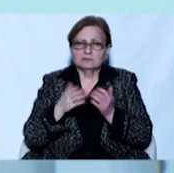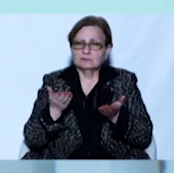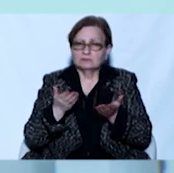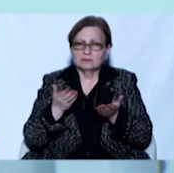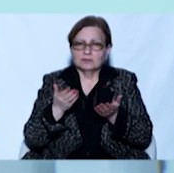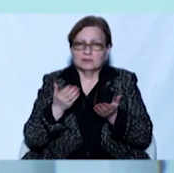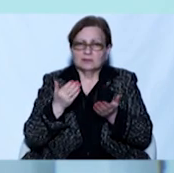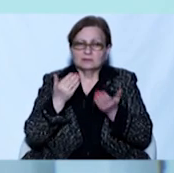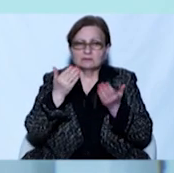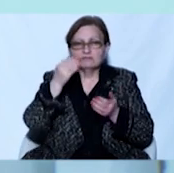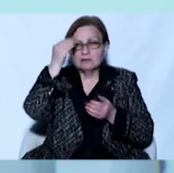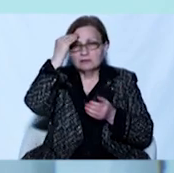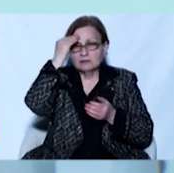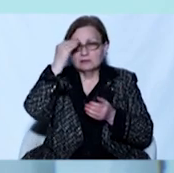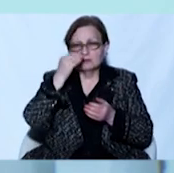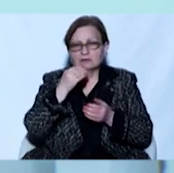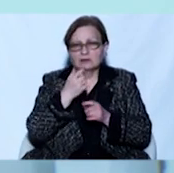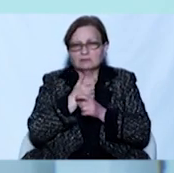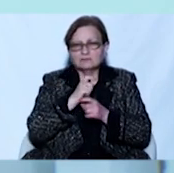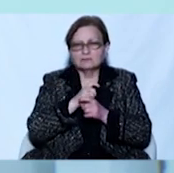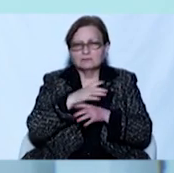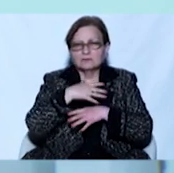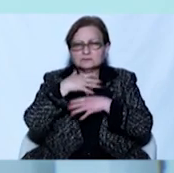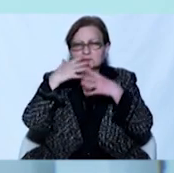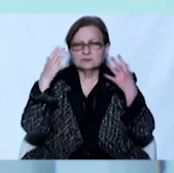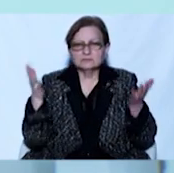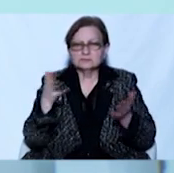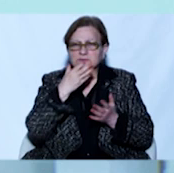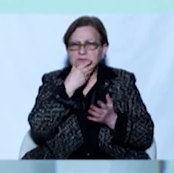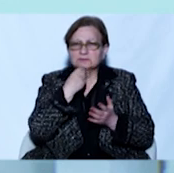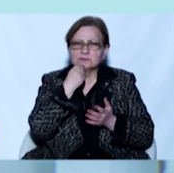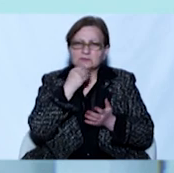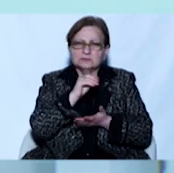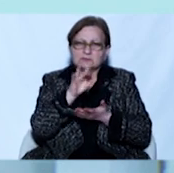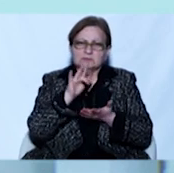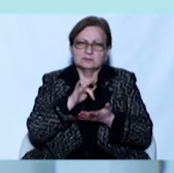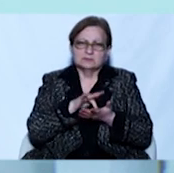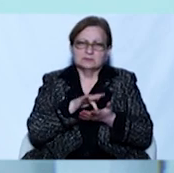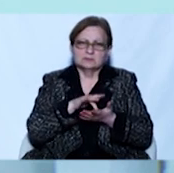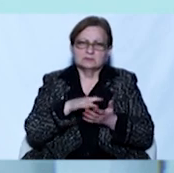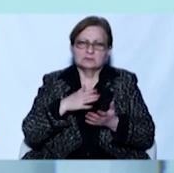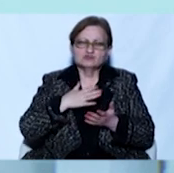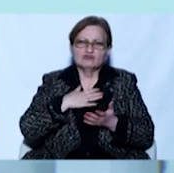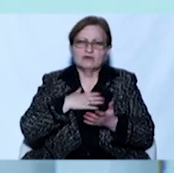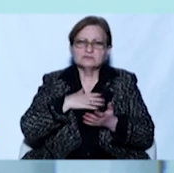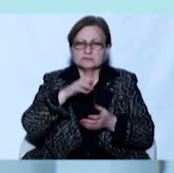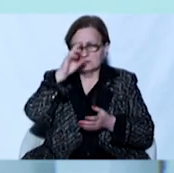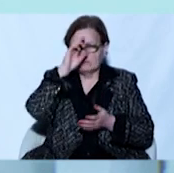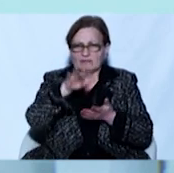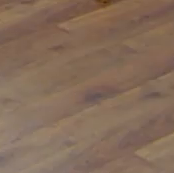რომელია თქვენი აზრით ყველაზე დიდი და ყველაზე ლამაზი ქალაქი ჩვენს ქვეყანაში?